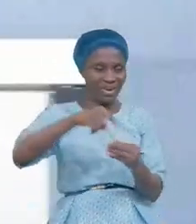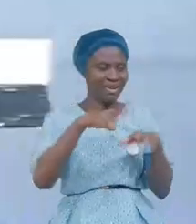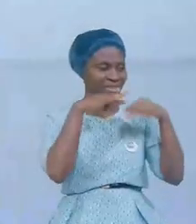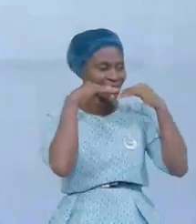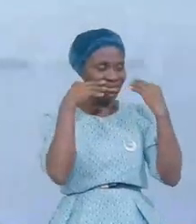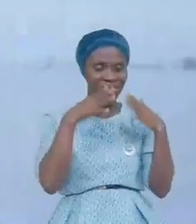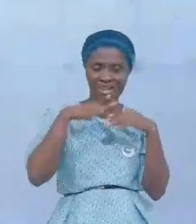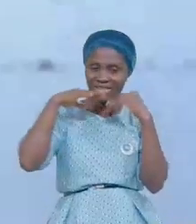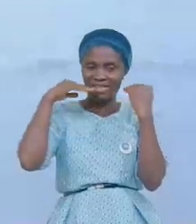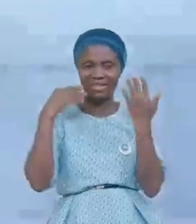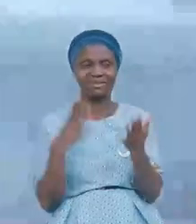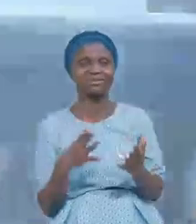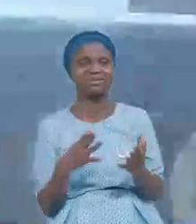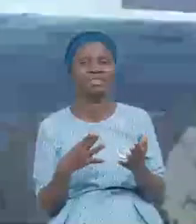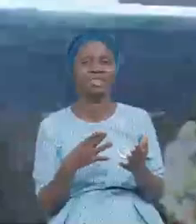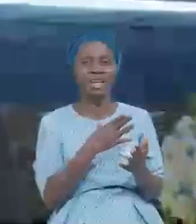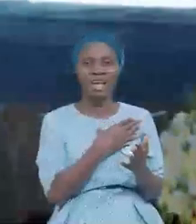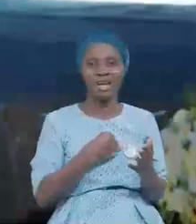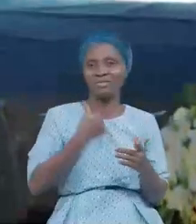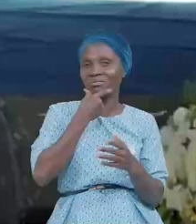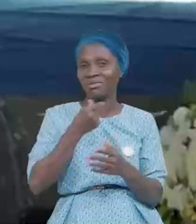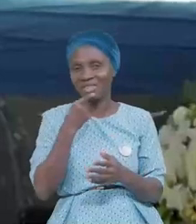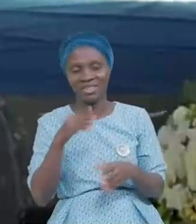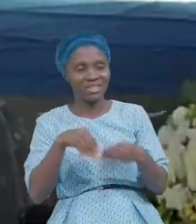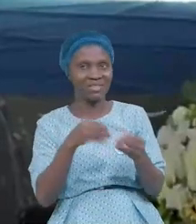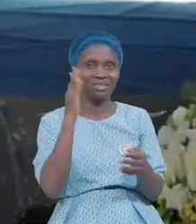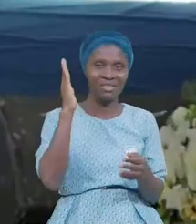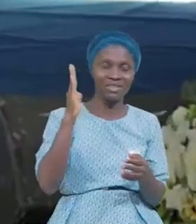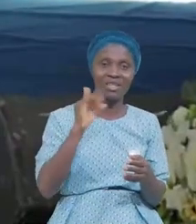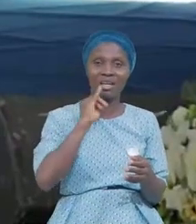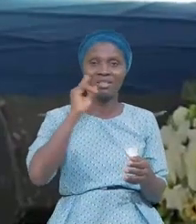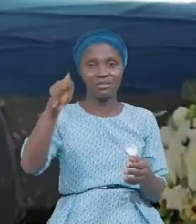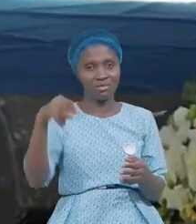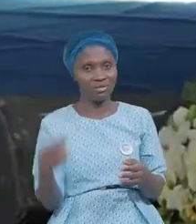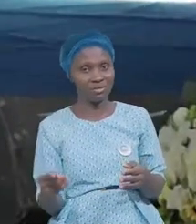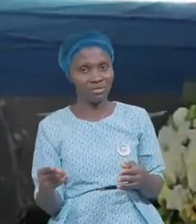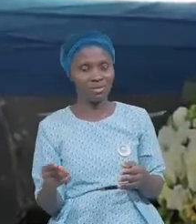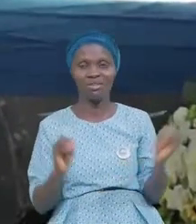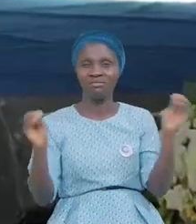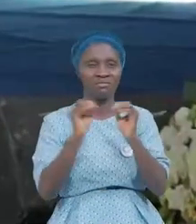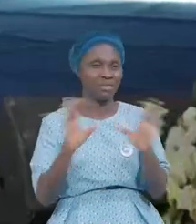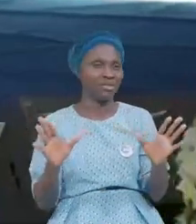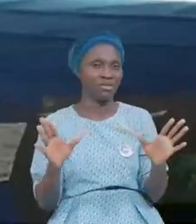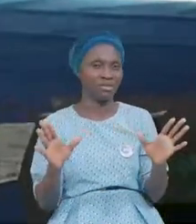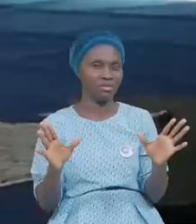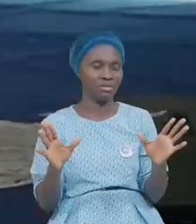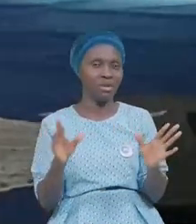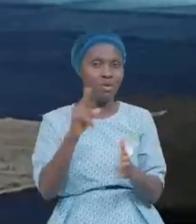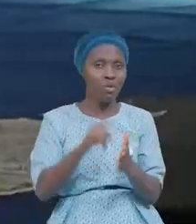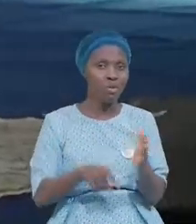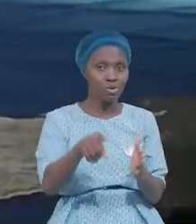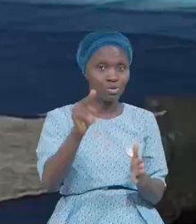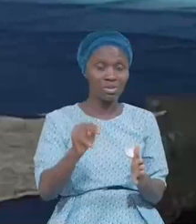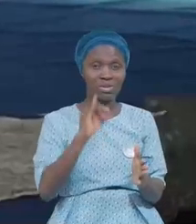en donnant tel témoignage, c'est sans valeur, ce n'est rien. Ce dont tu as